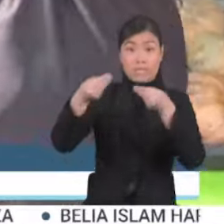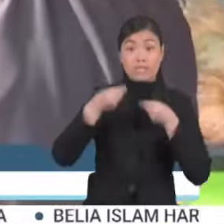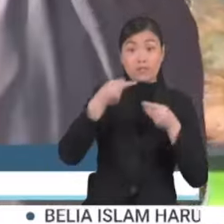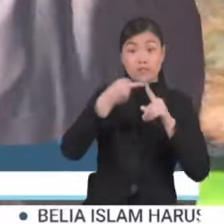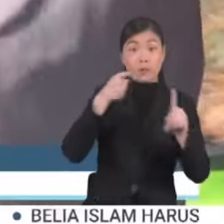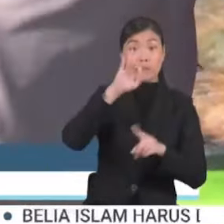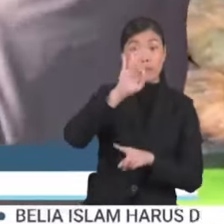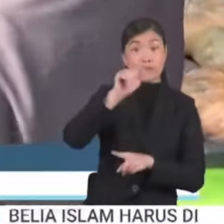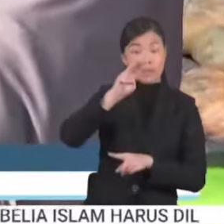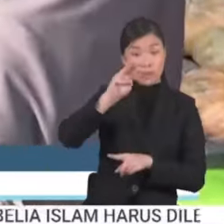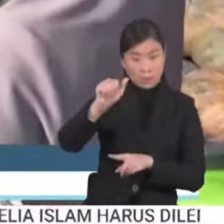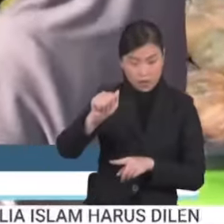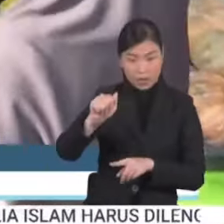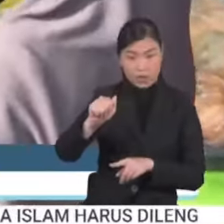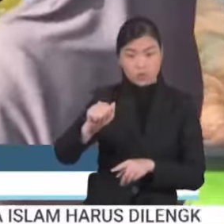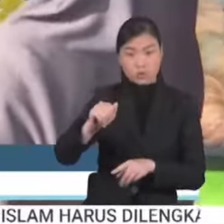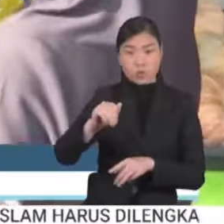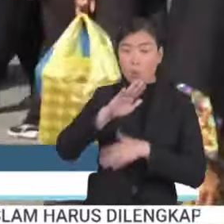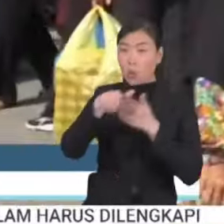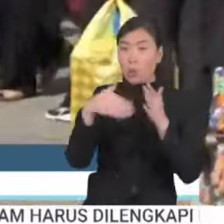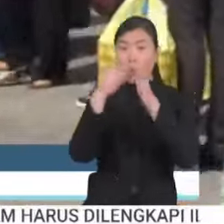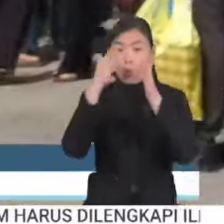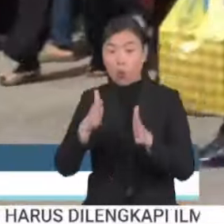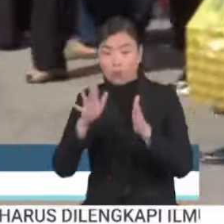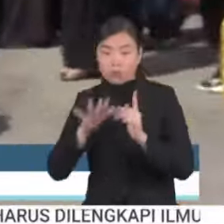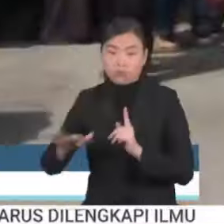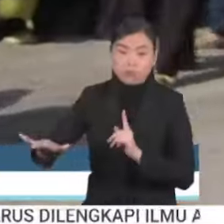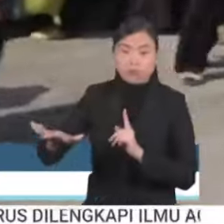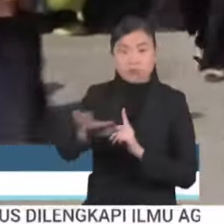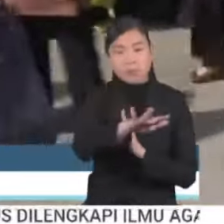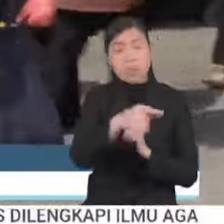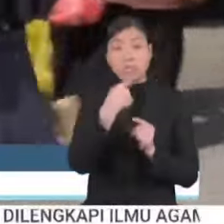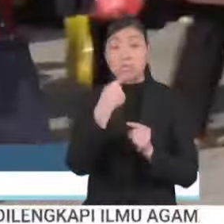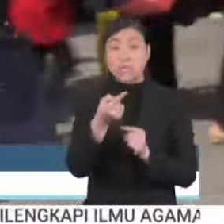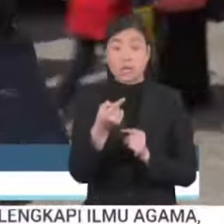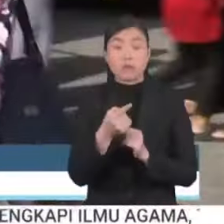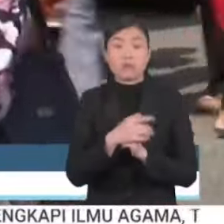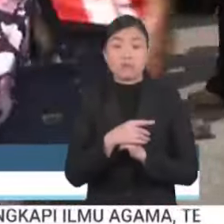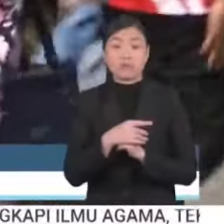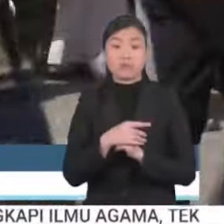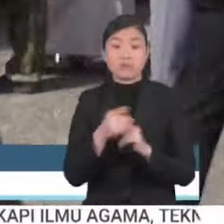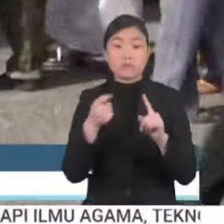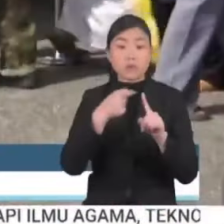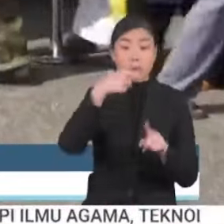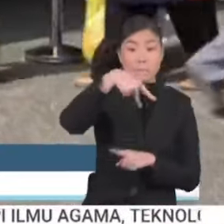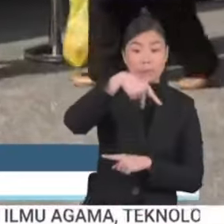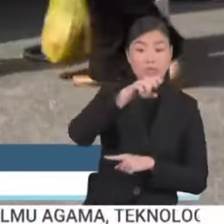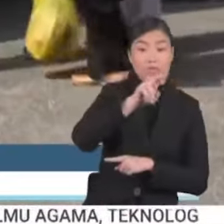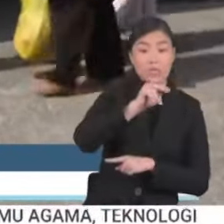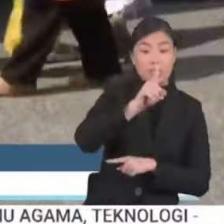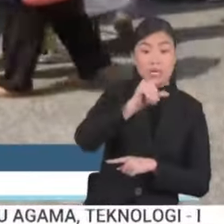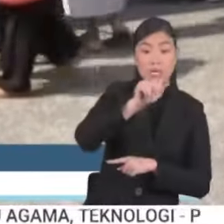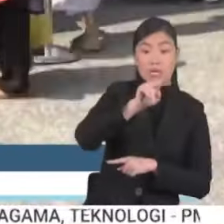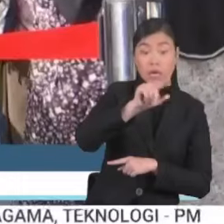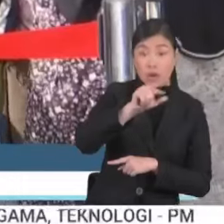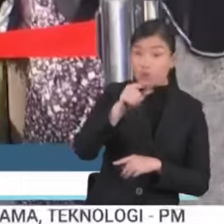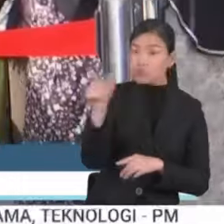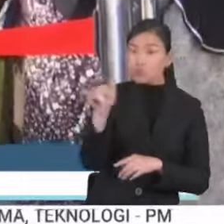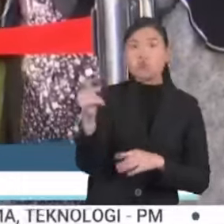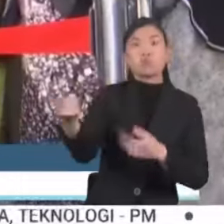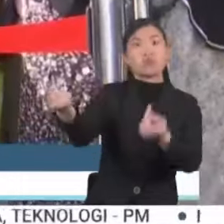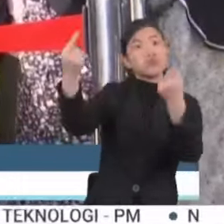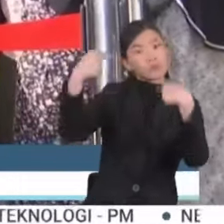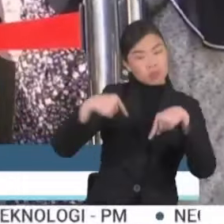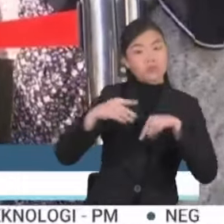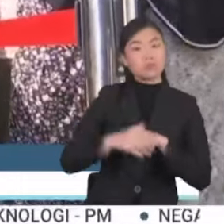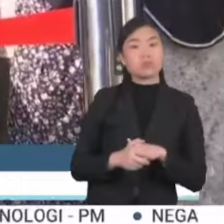menambat hati penduduk-penduduk di sekitar, dan juga ada yang beritakan yang hadir daripada Pendang pada tadi. Kita tengok